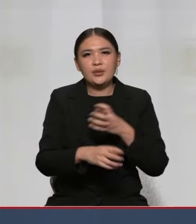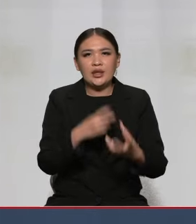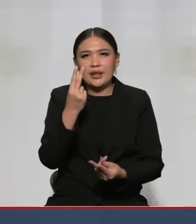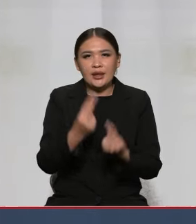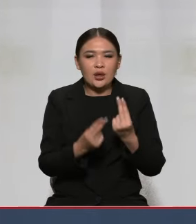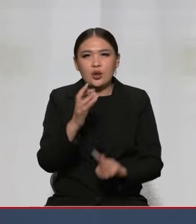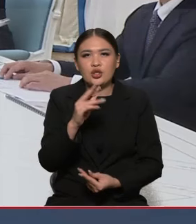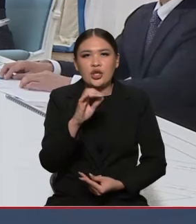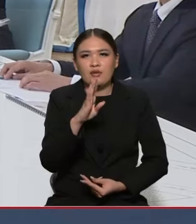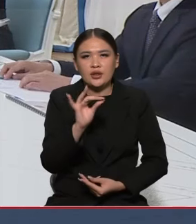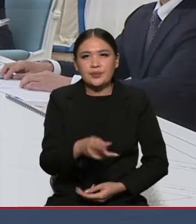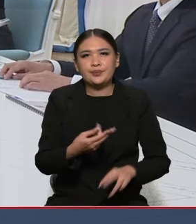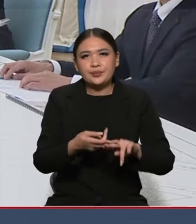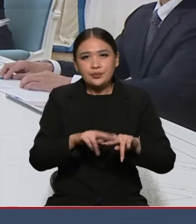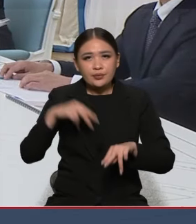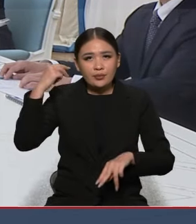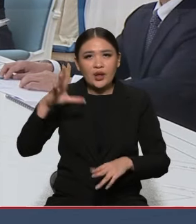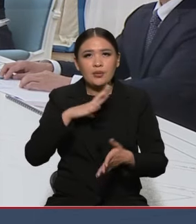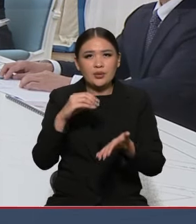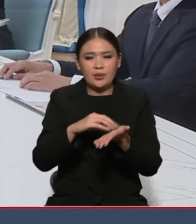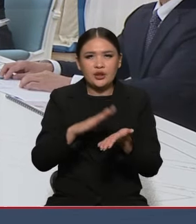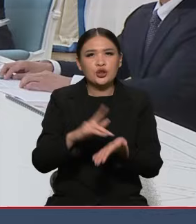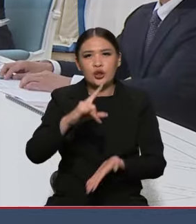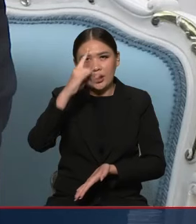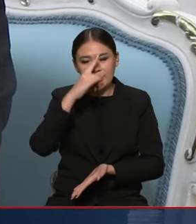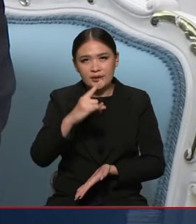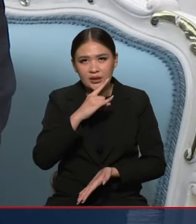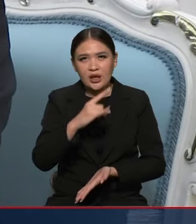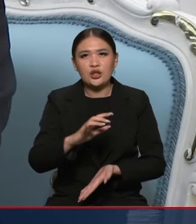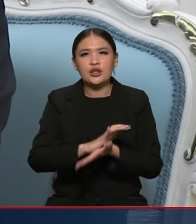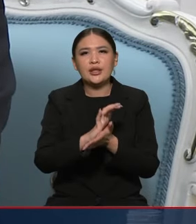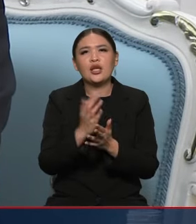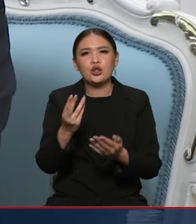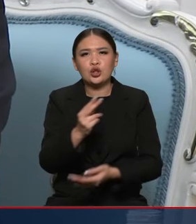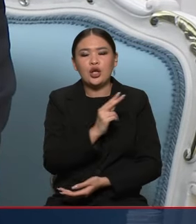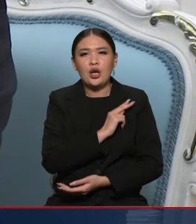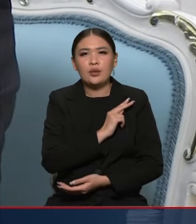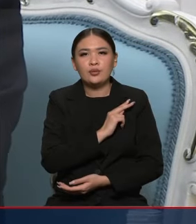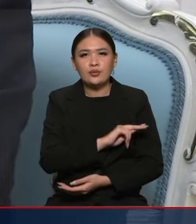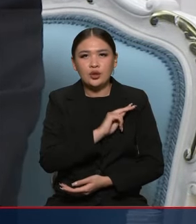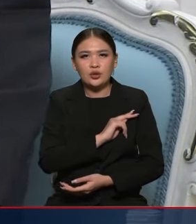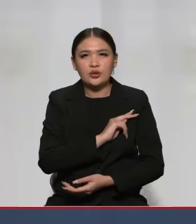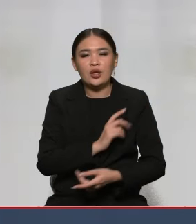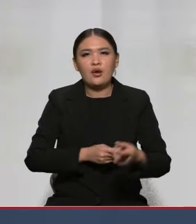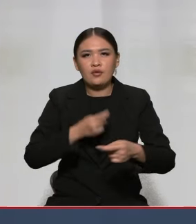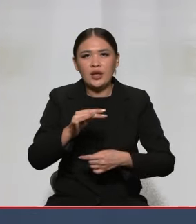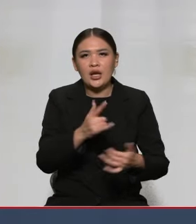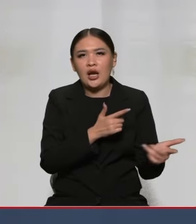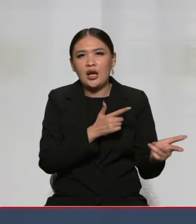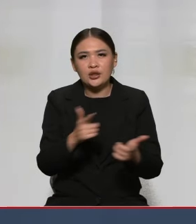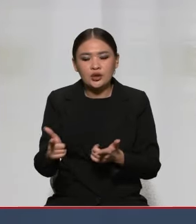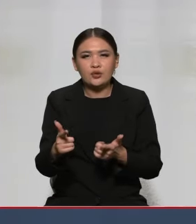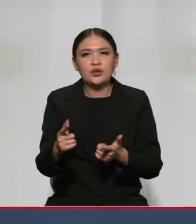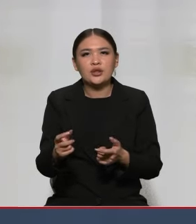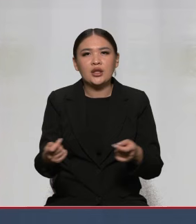игр кочевников. Президент подтвердил приверженность Казахстана тесному сотрудничеству с организацией и выразил готовность к